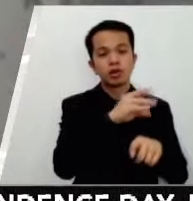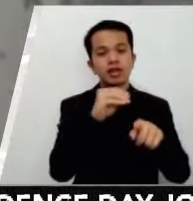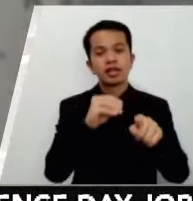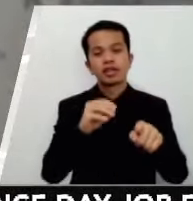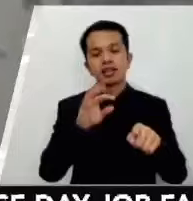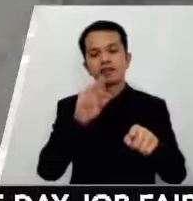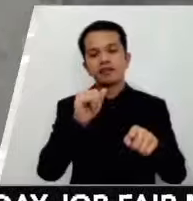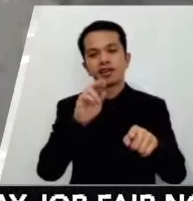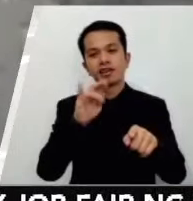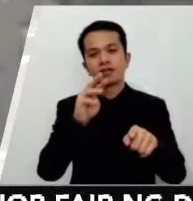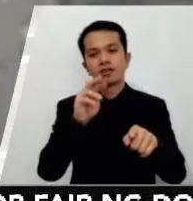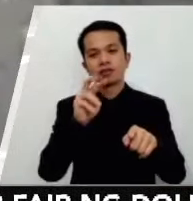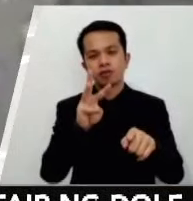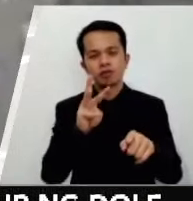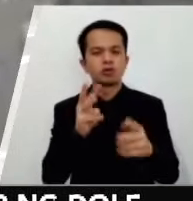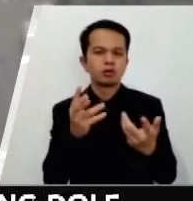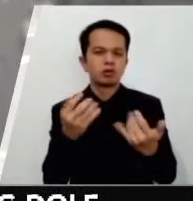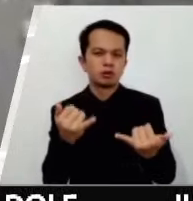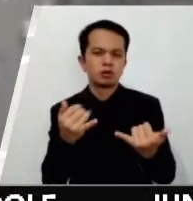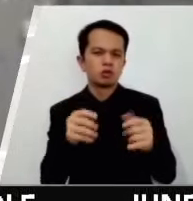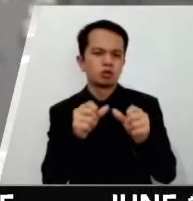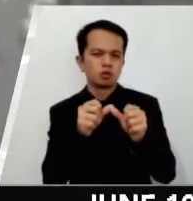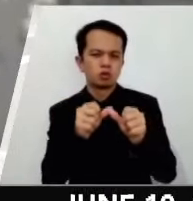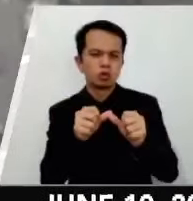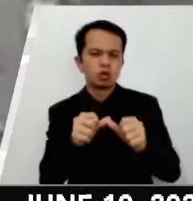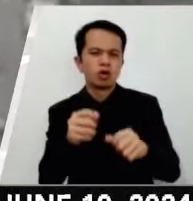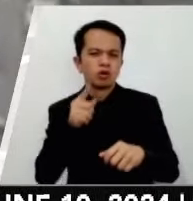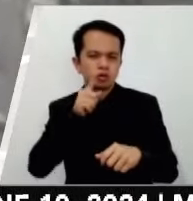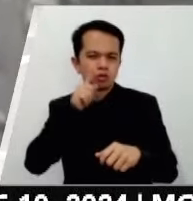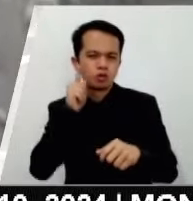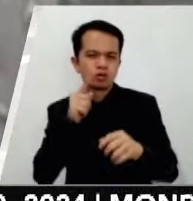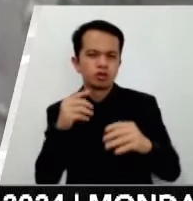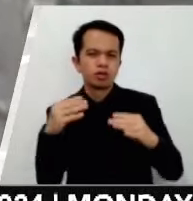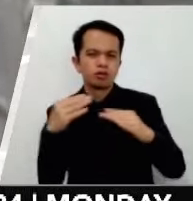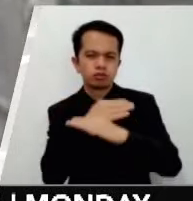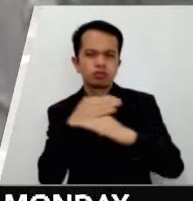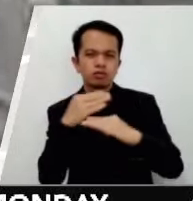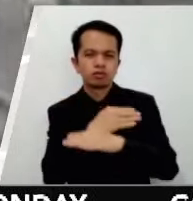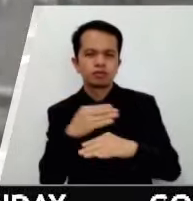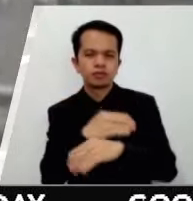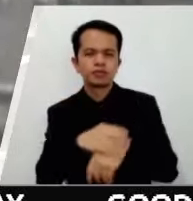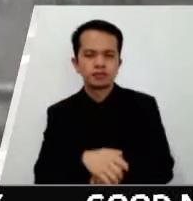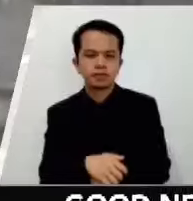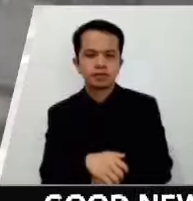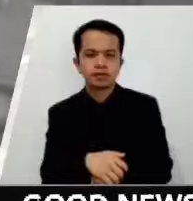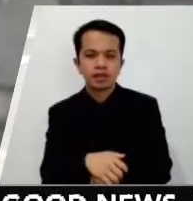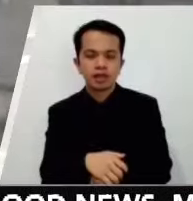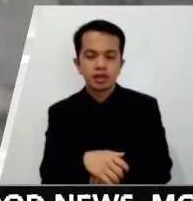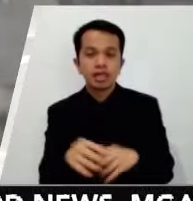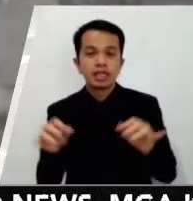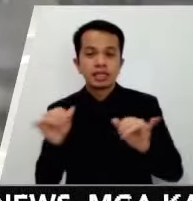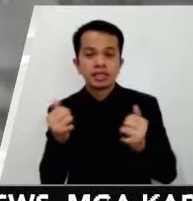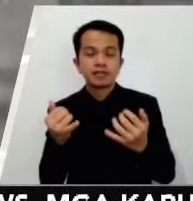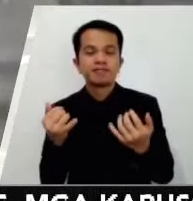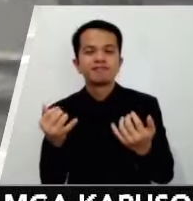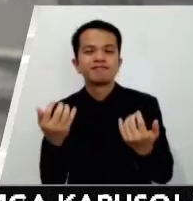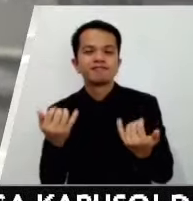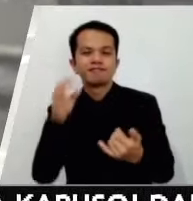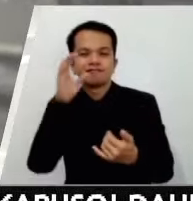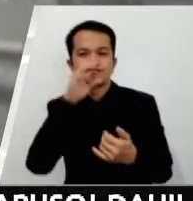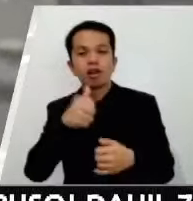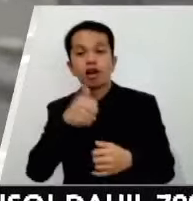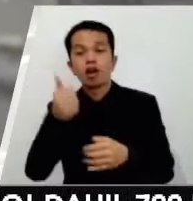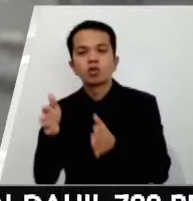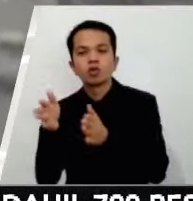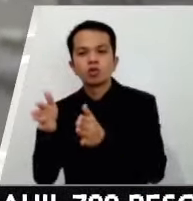mga oras nito. Dito sa may bahagi ng Kamuning, syempre marami na ho yung umiwas diyan at humahanap na sila ng ibang daan. Especially may mga mabuhay